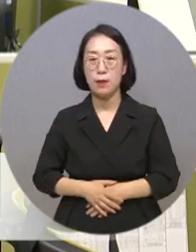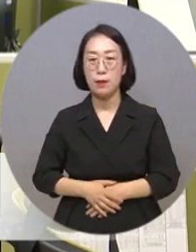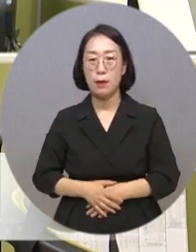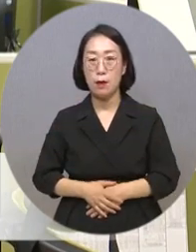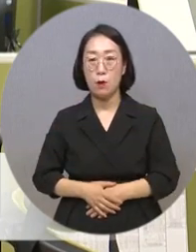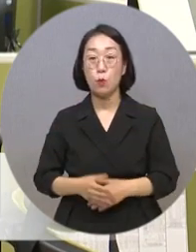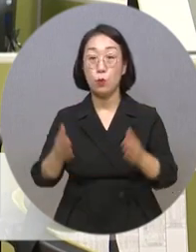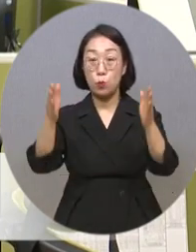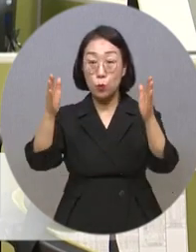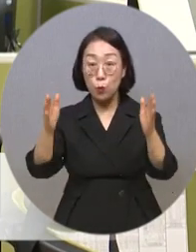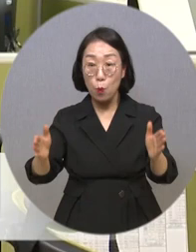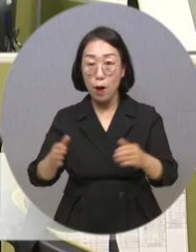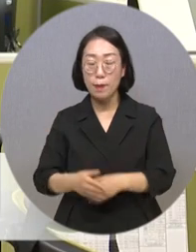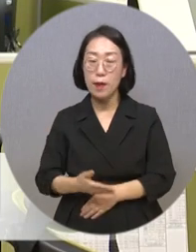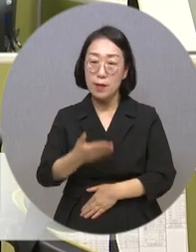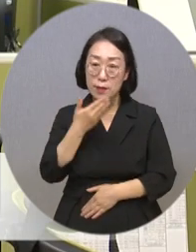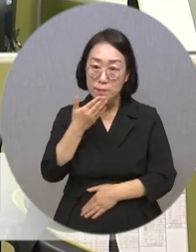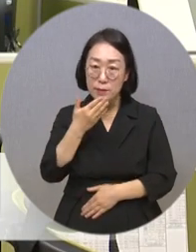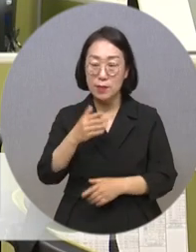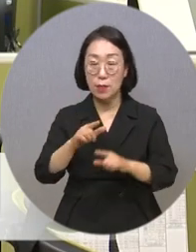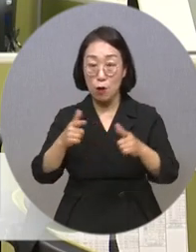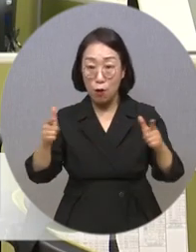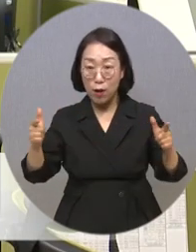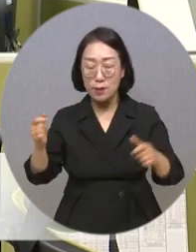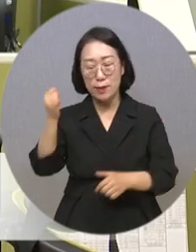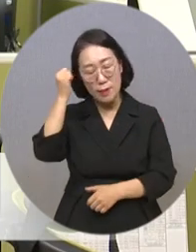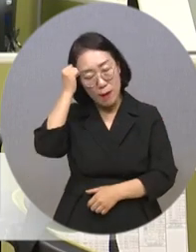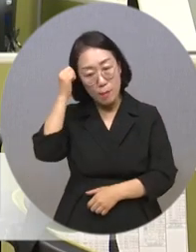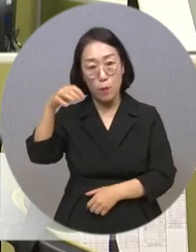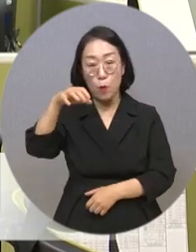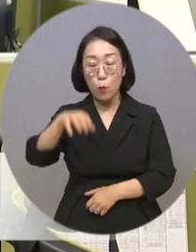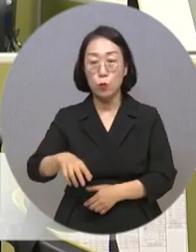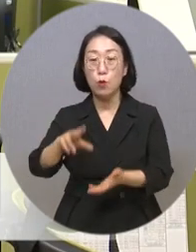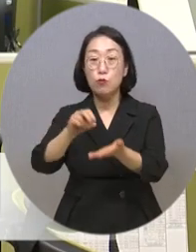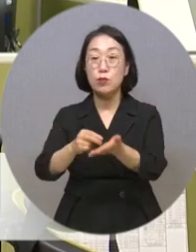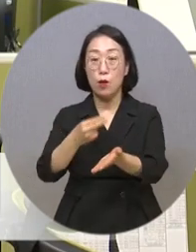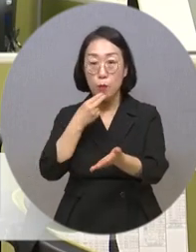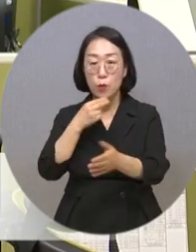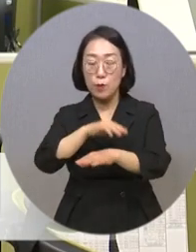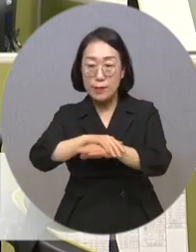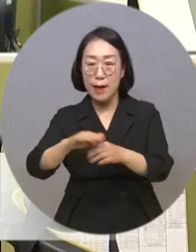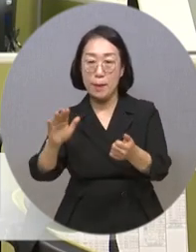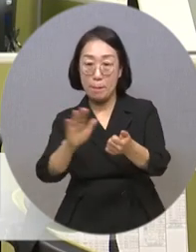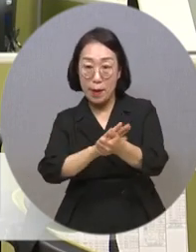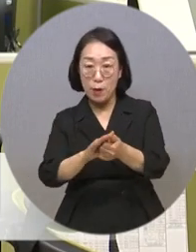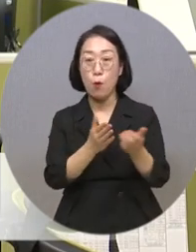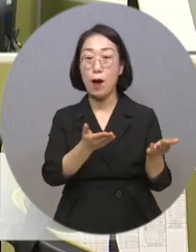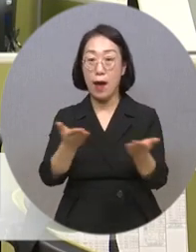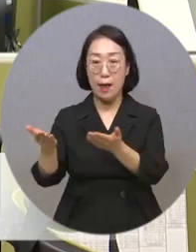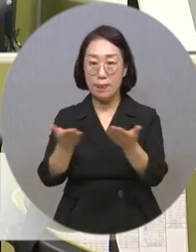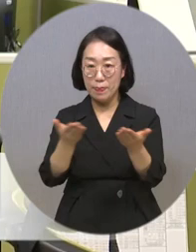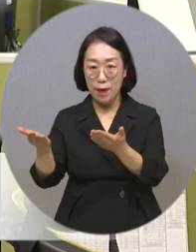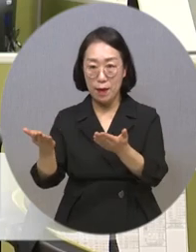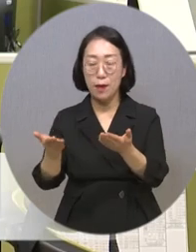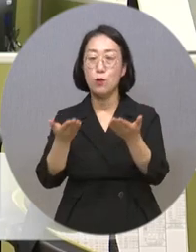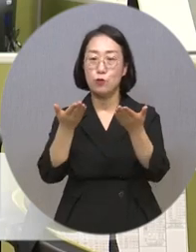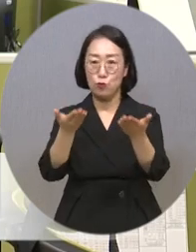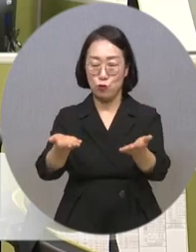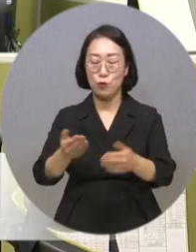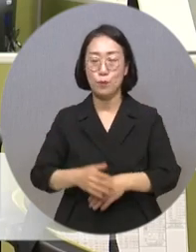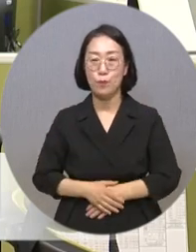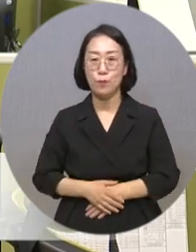방문하는 동안 음식과 숙박업소에 문의점이 없도록 배려와 안내를 해드리고 있습니다.